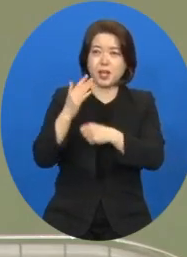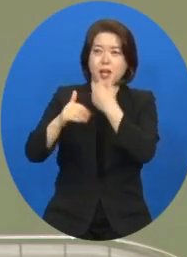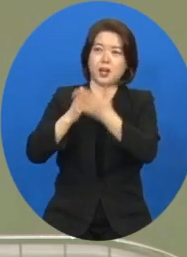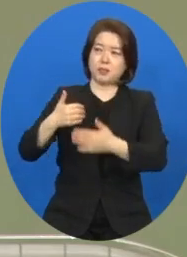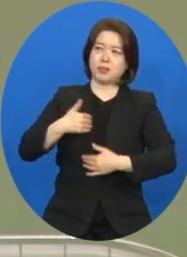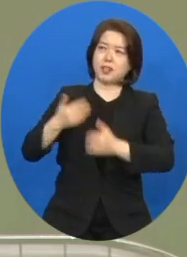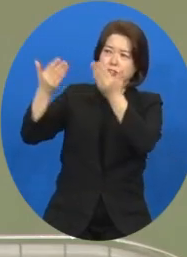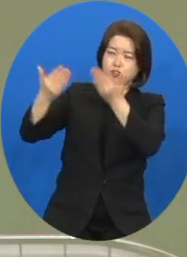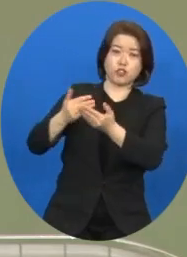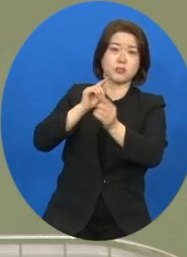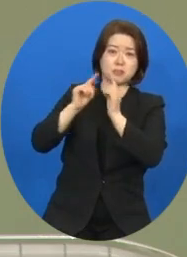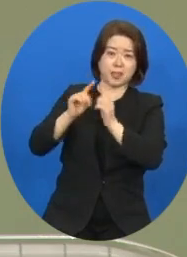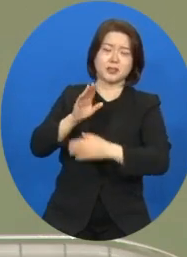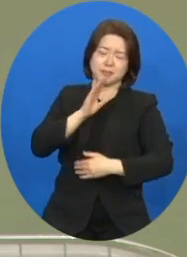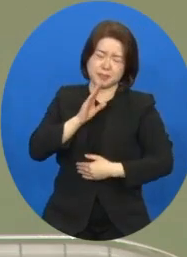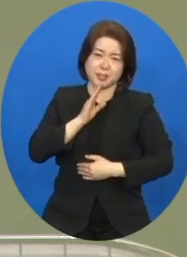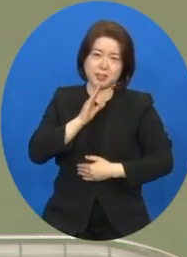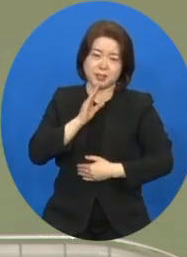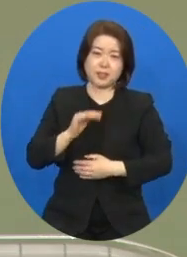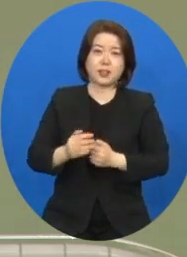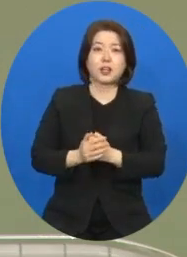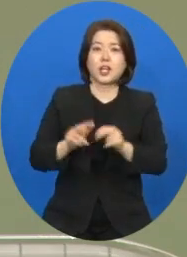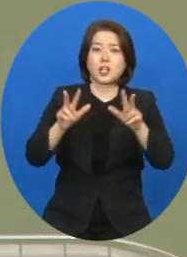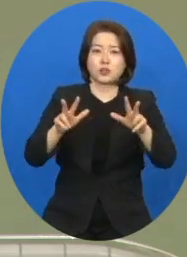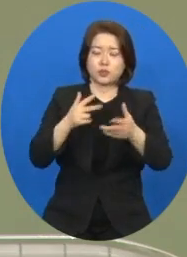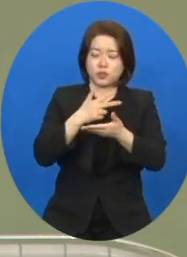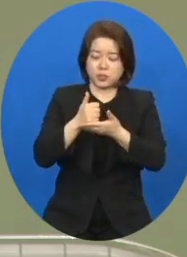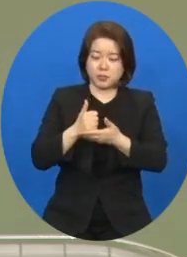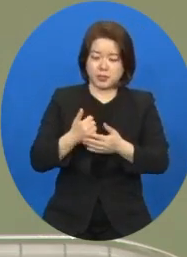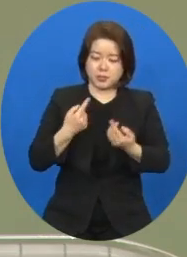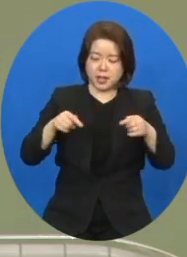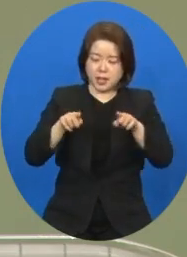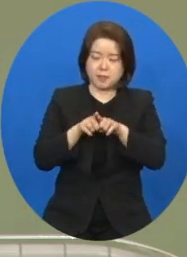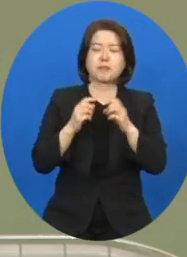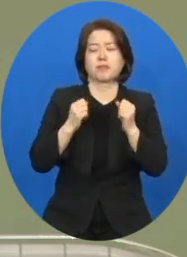주신 말씀이고 주님은 지금 나와 함께 계시다.